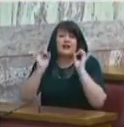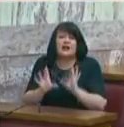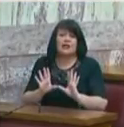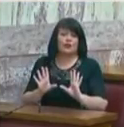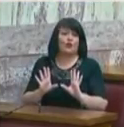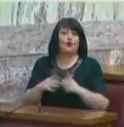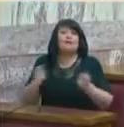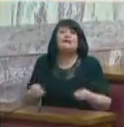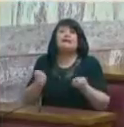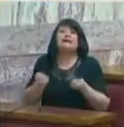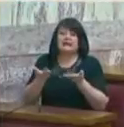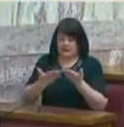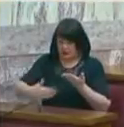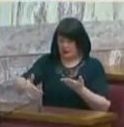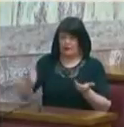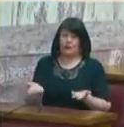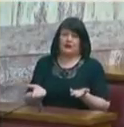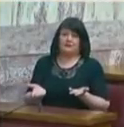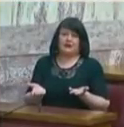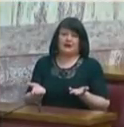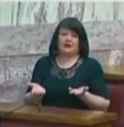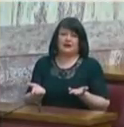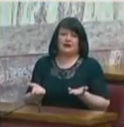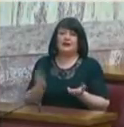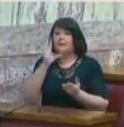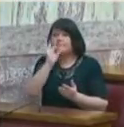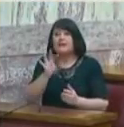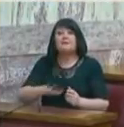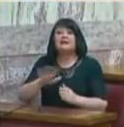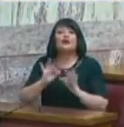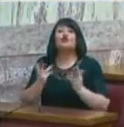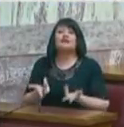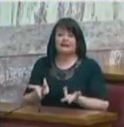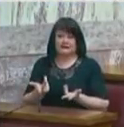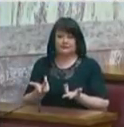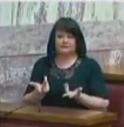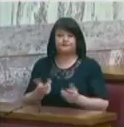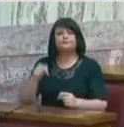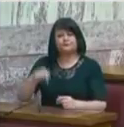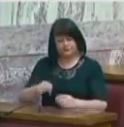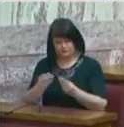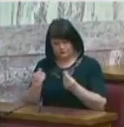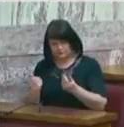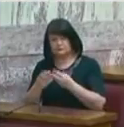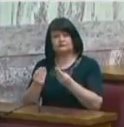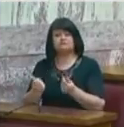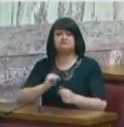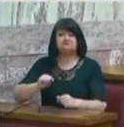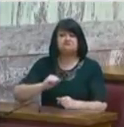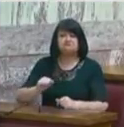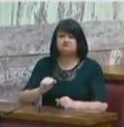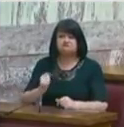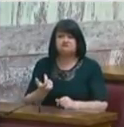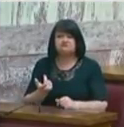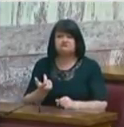είναι η εξέλιξη των πραγμάτων και ποια είναι η ίδια πραγματικότητα. Αλλά με αυτόν τον τρόπο φοβάμαι ότι χάνετε και την